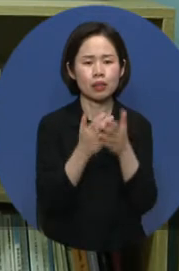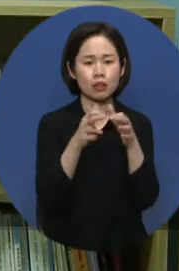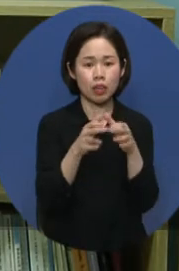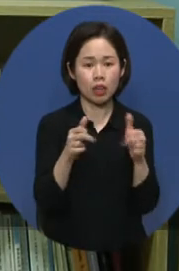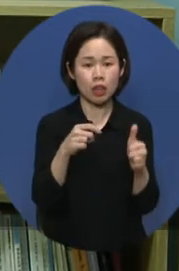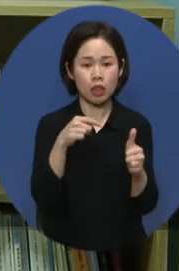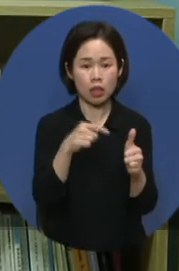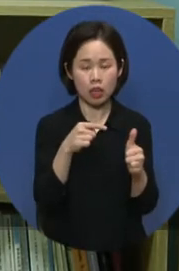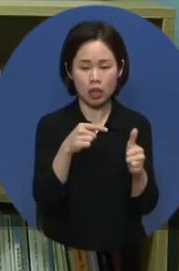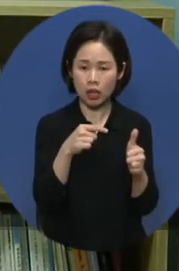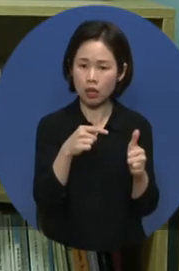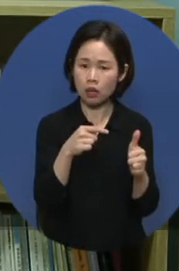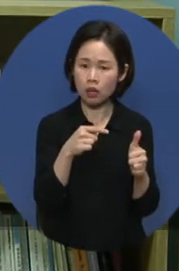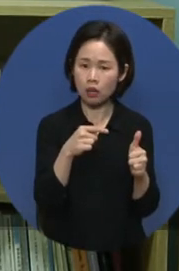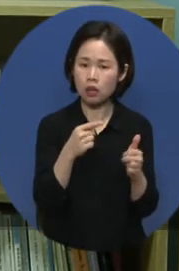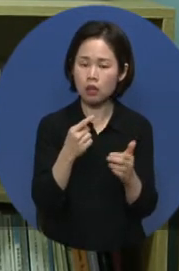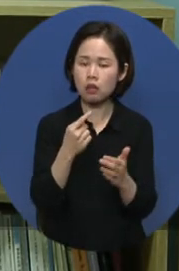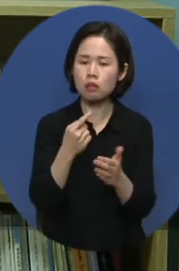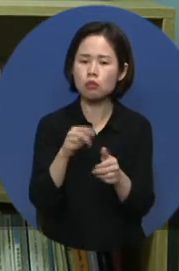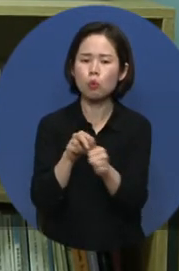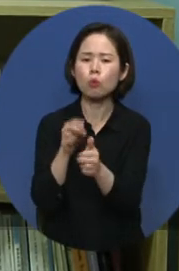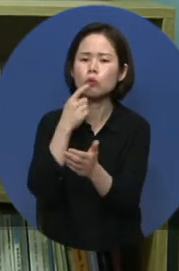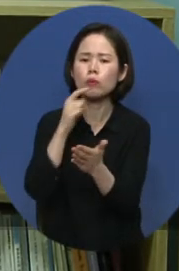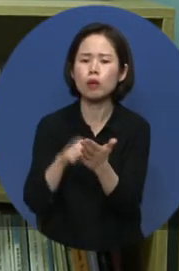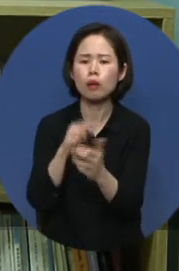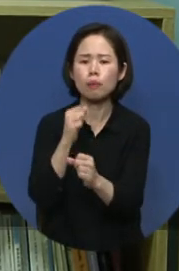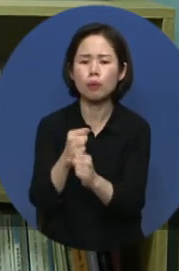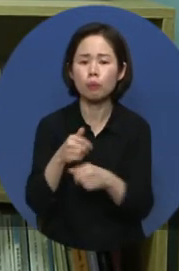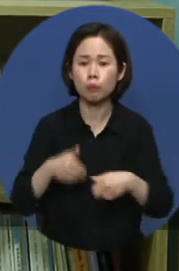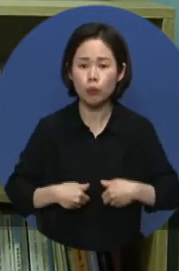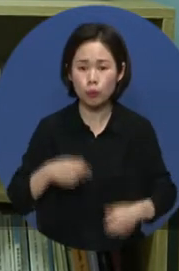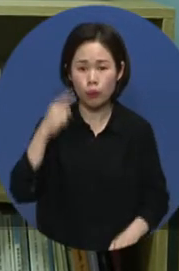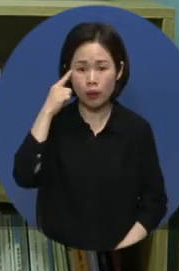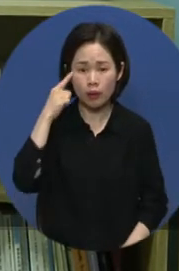쉬운 문서가 필요한 이유는 무엇이 있을까요?